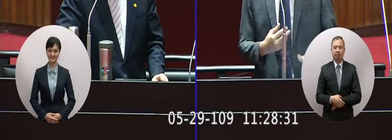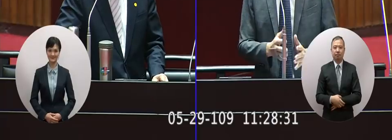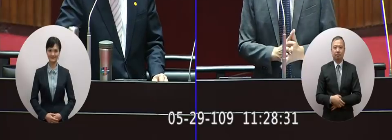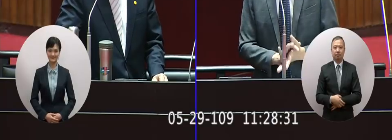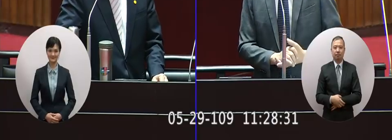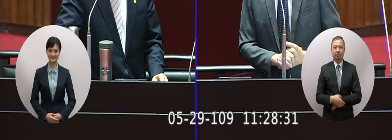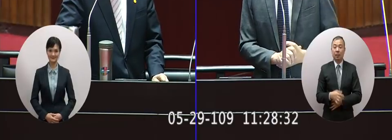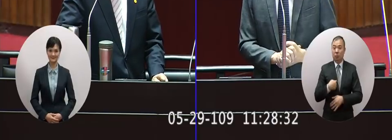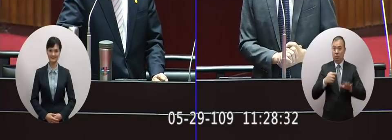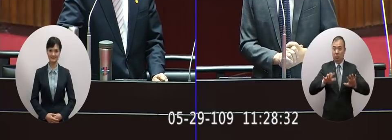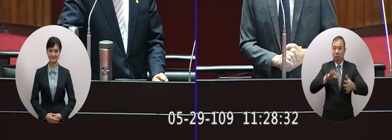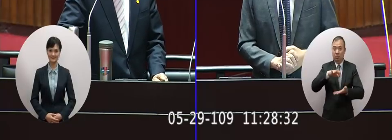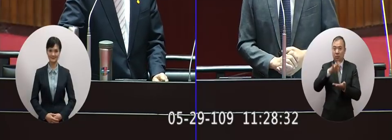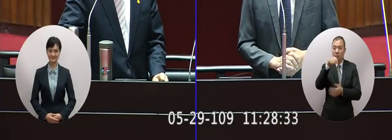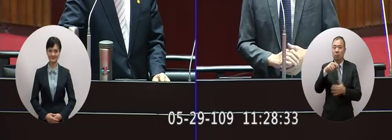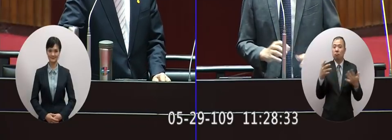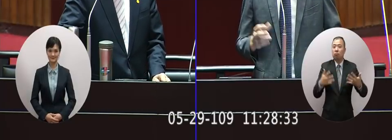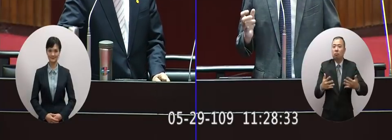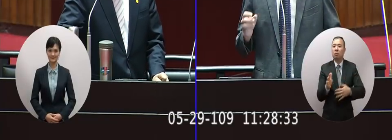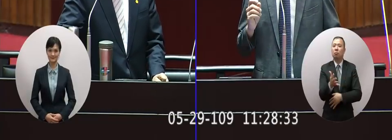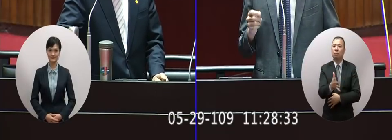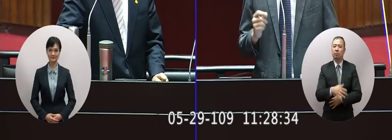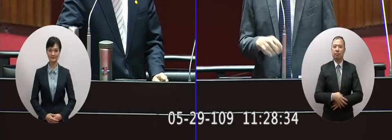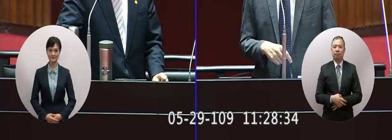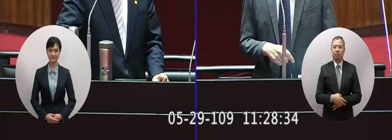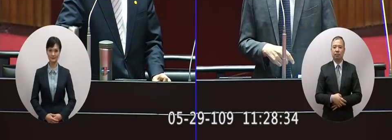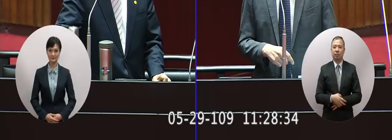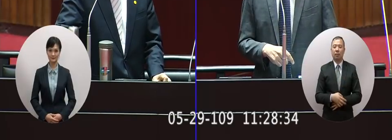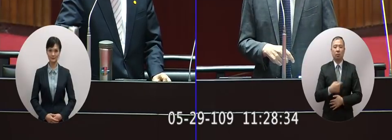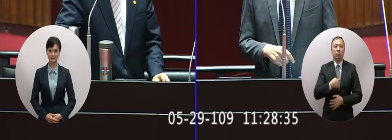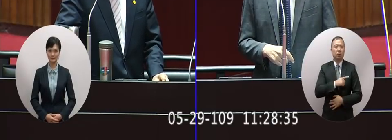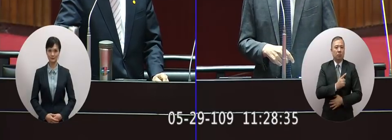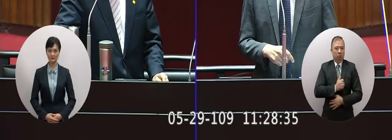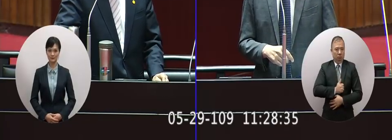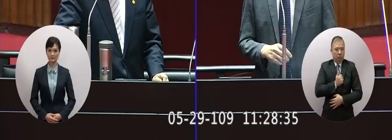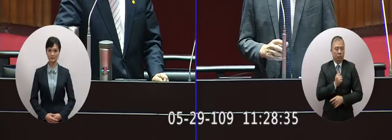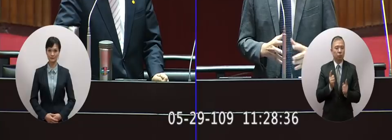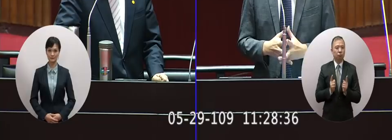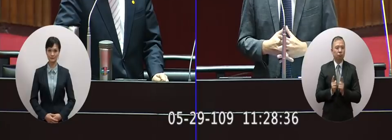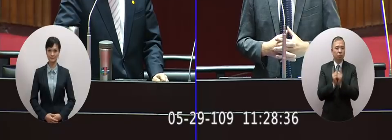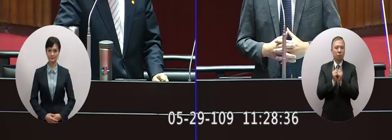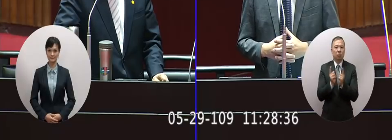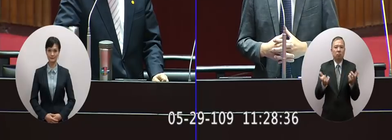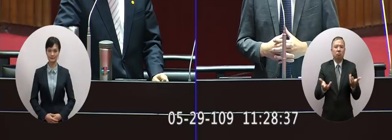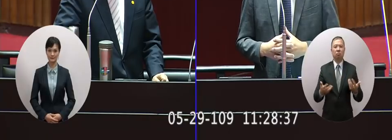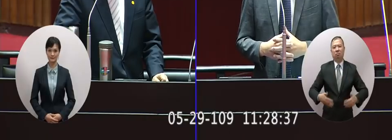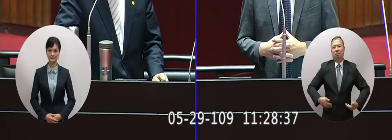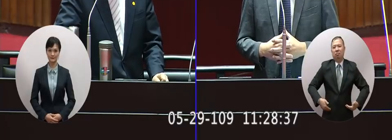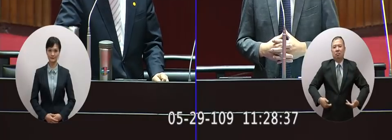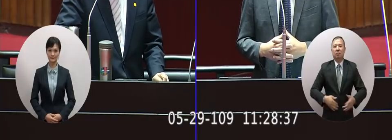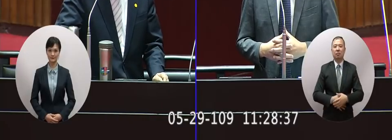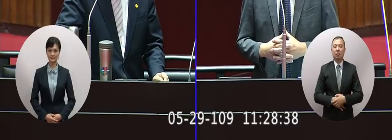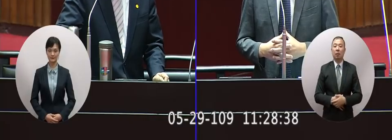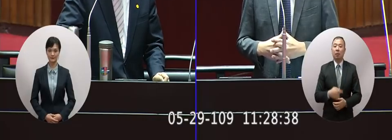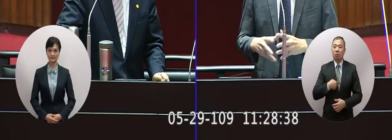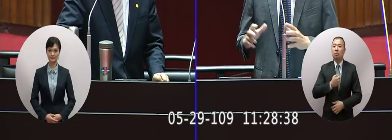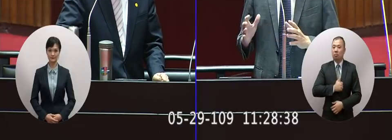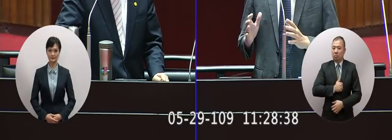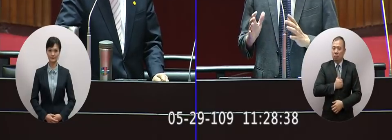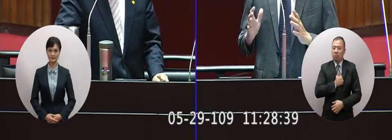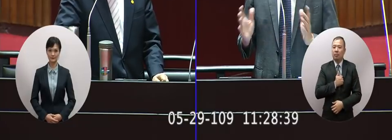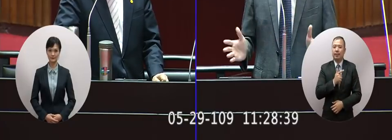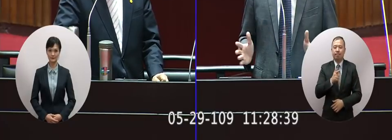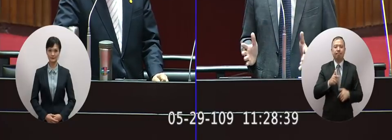天其实要谈这个问题，是最主要是因为我们其实有一些实务上的问题还是要解。好，其实我们也是站在一个善意的，其